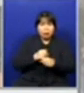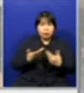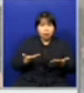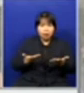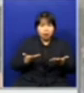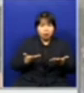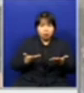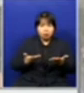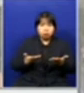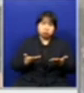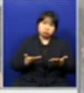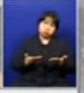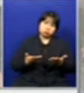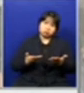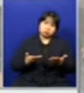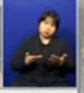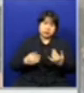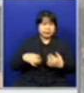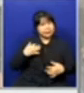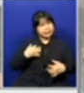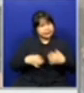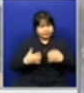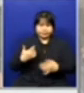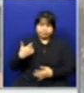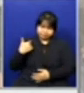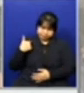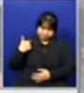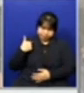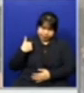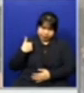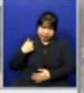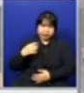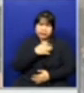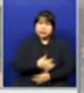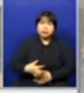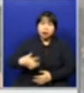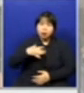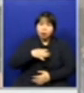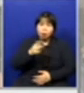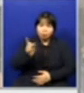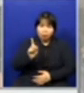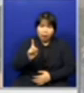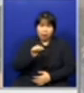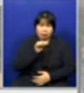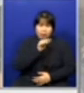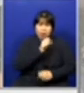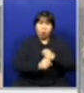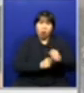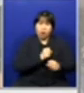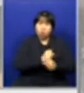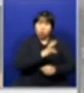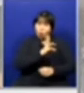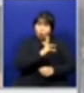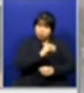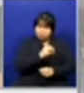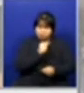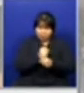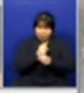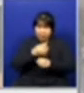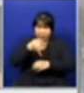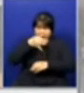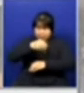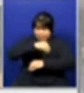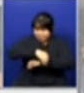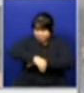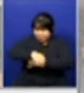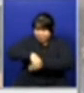มันเกิดทางอารมณ์กับท่านประธานอารมณ์คือในเมื่อเขาอายุขนาดนี้แล้วมาทำเกษตรเขาก็ควรจะ